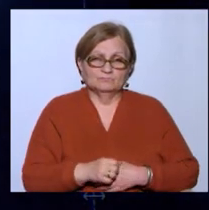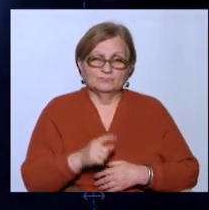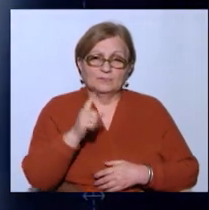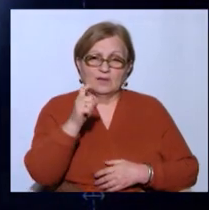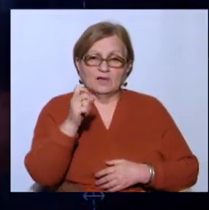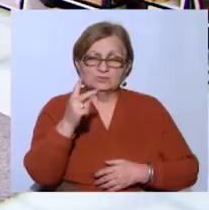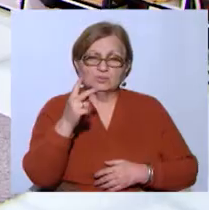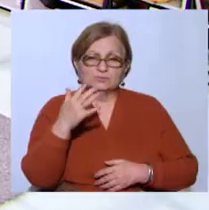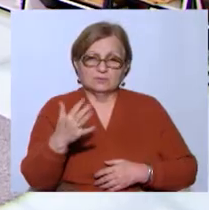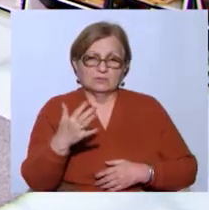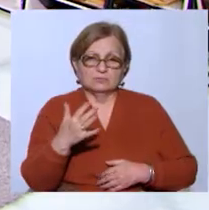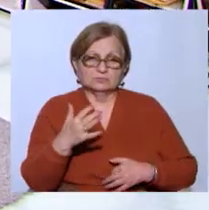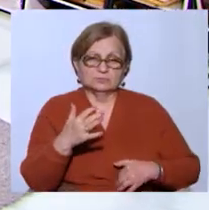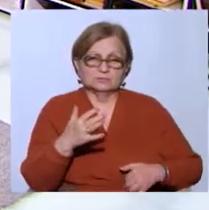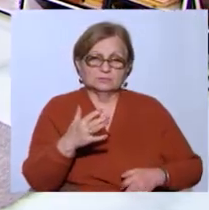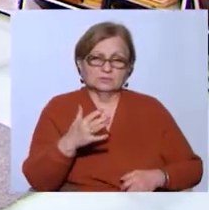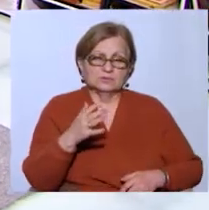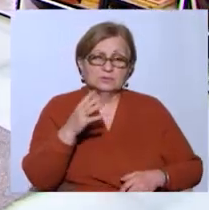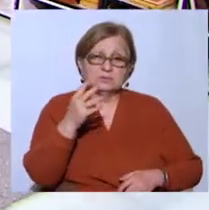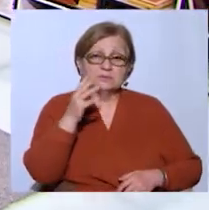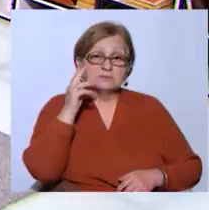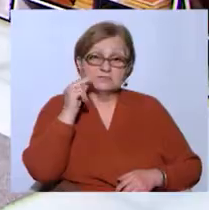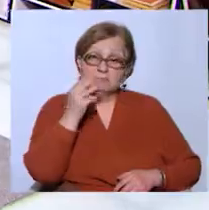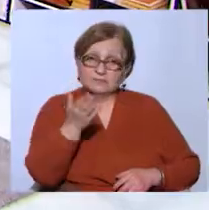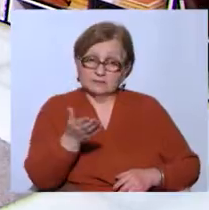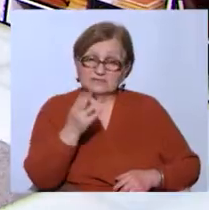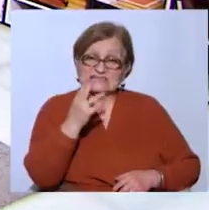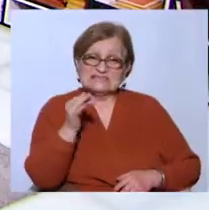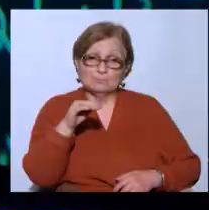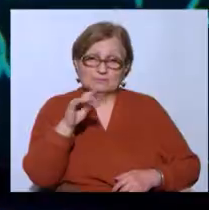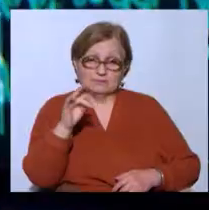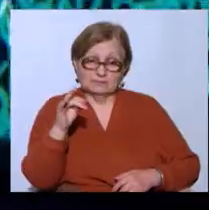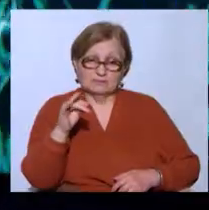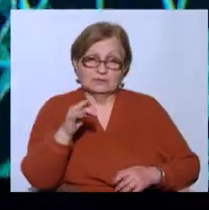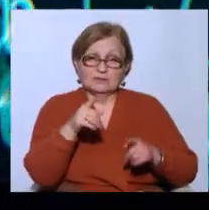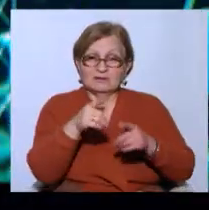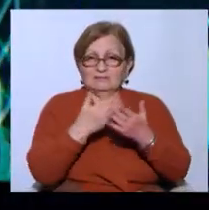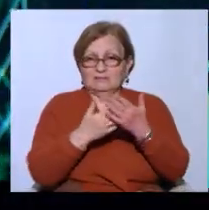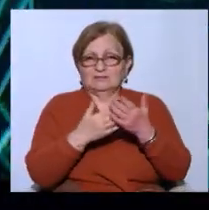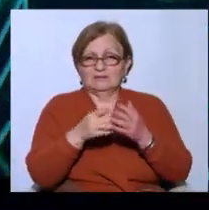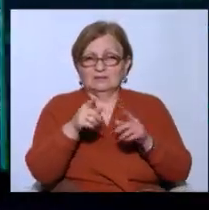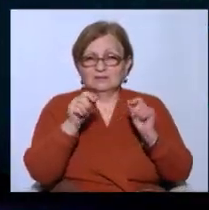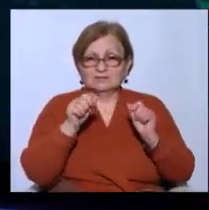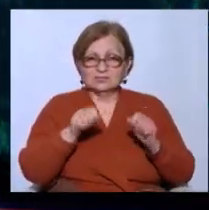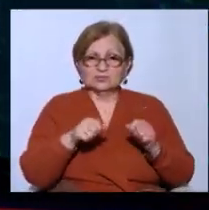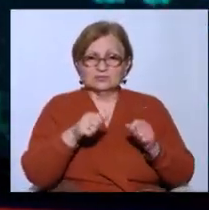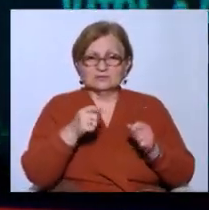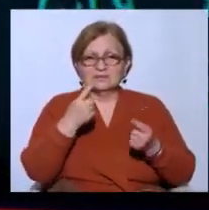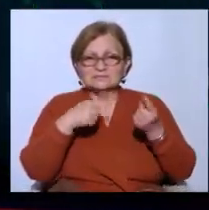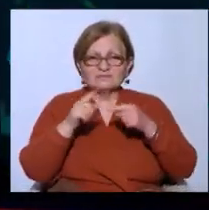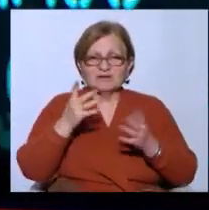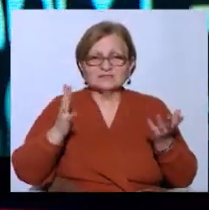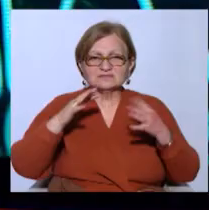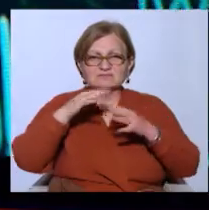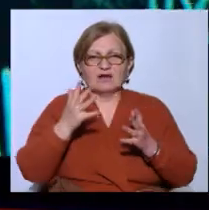5 125 ციფრი. ეს არის მაგალითი იმისა, თუ როგორ შეიძლება ამ შემთხვევაში კომბინაციების რაოდენობის